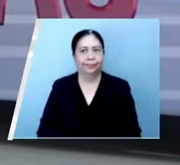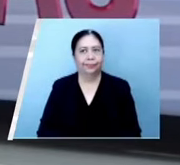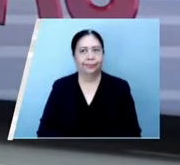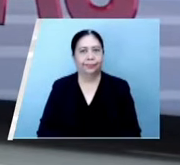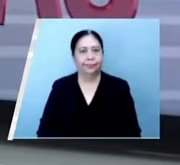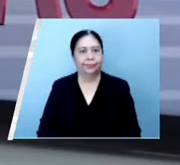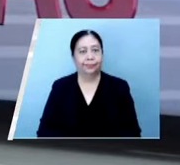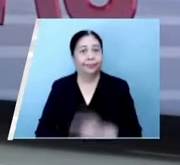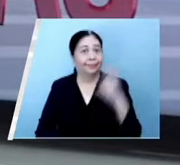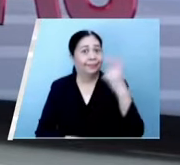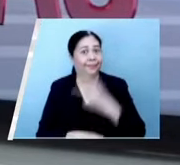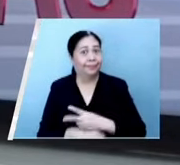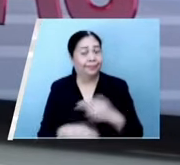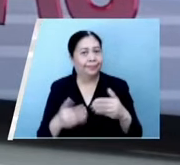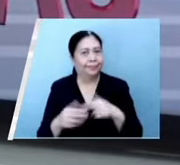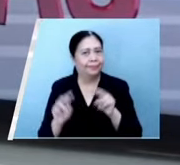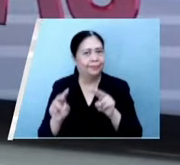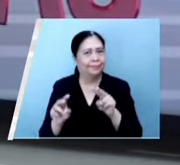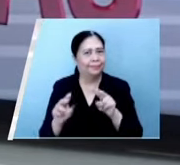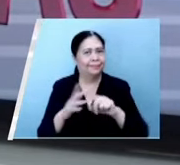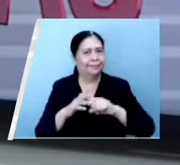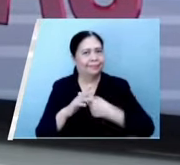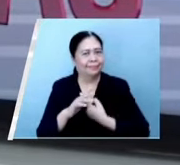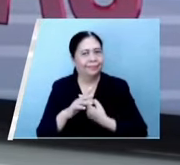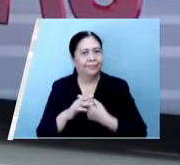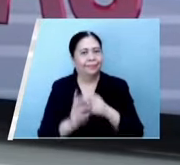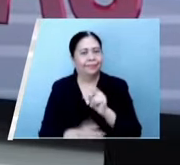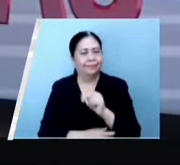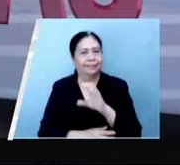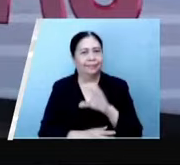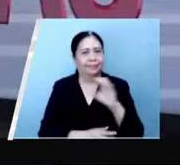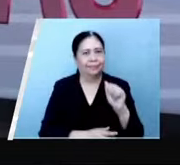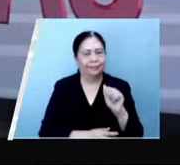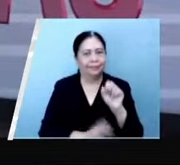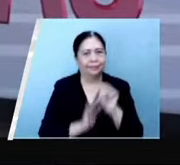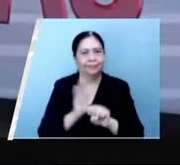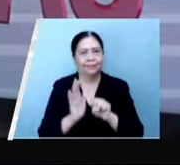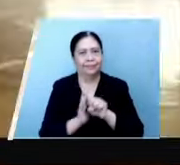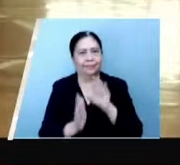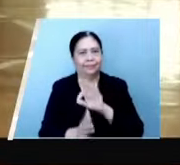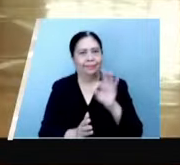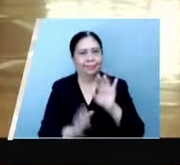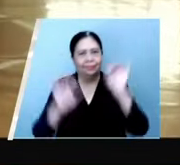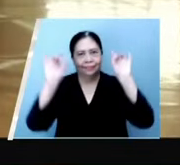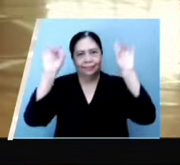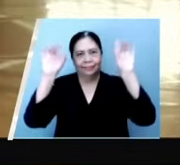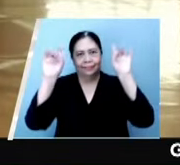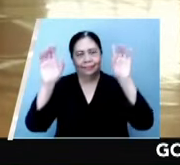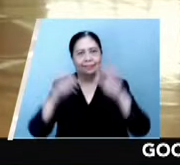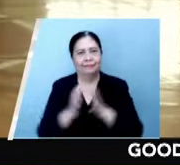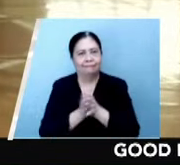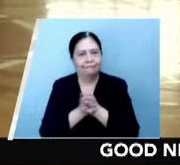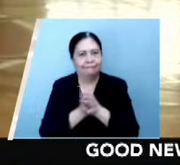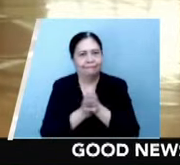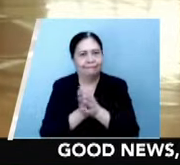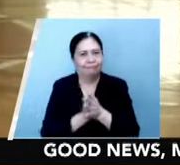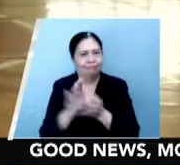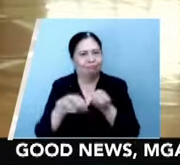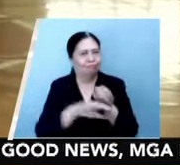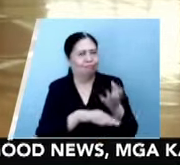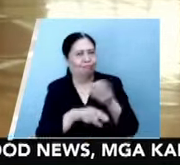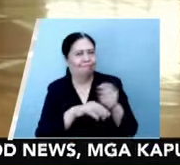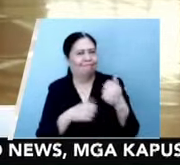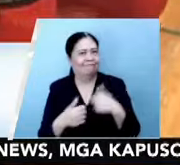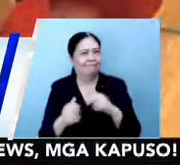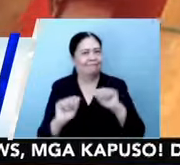2 days to go bago ang inaabang ang pagsisimula ng NCAA Season 99 Volleyball Tournament. Sabik ng magpakitang gilas ang mga pambato